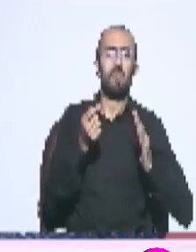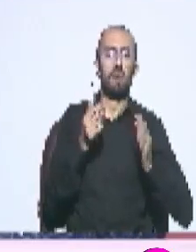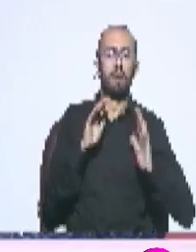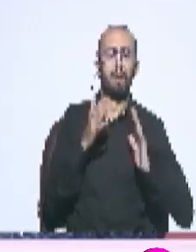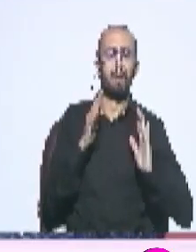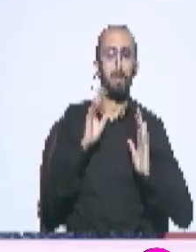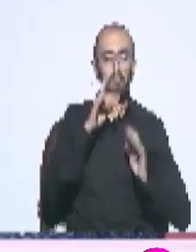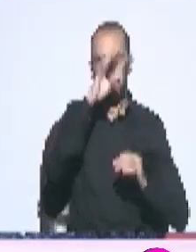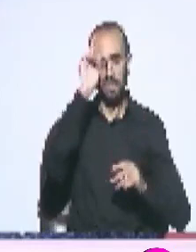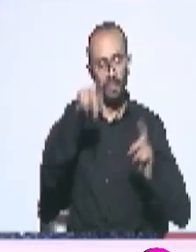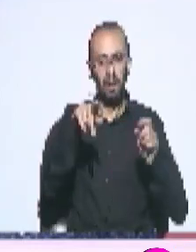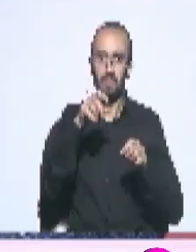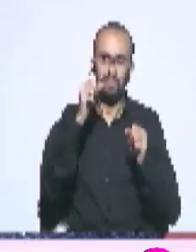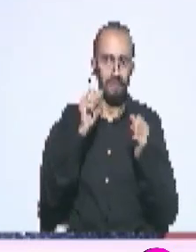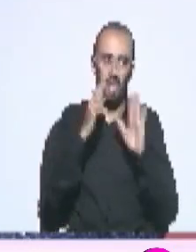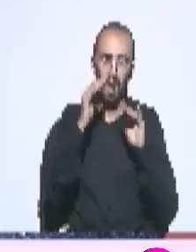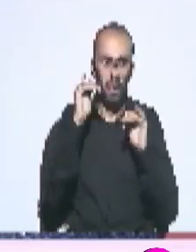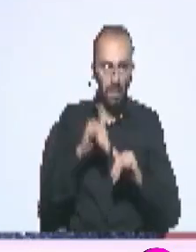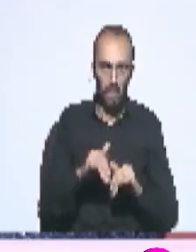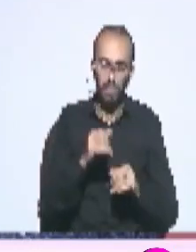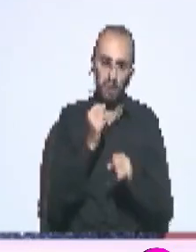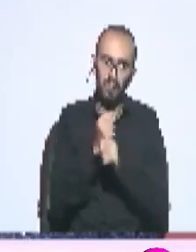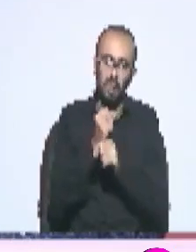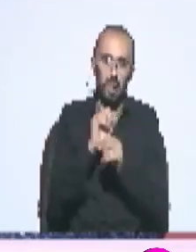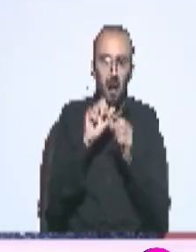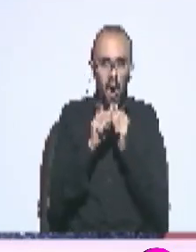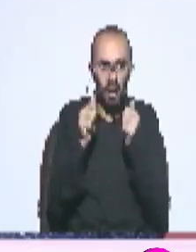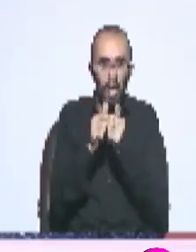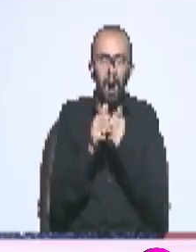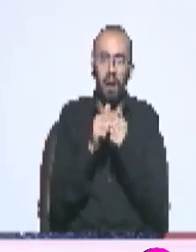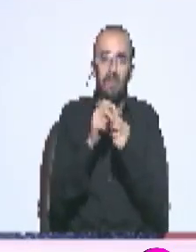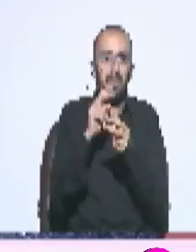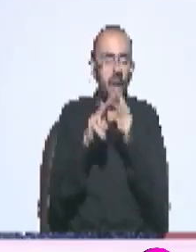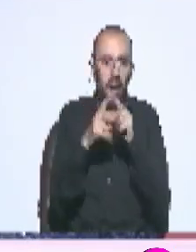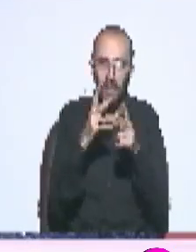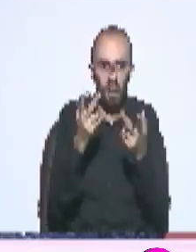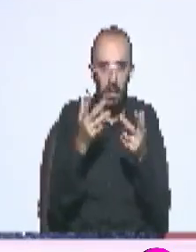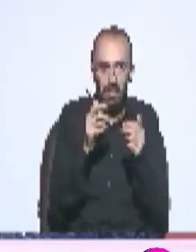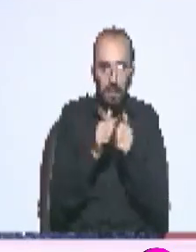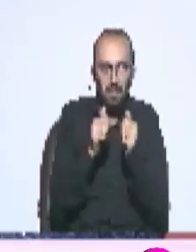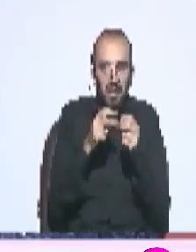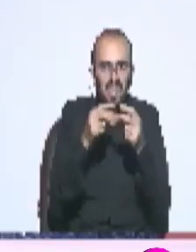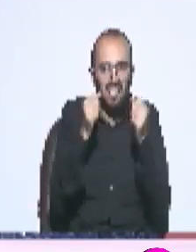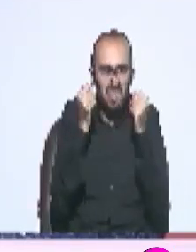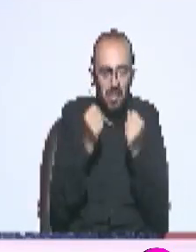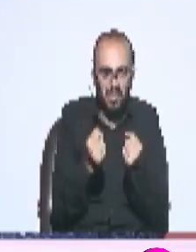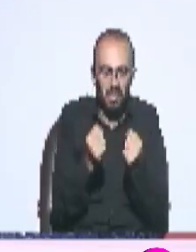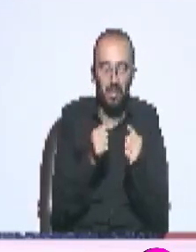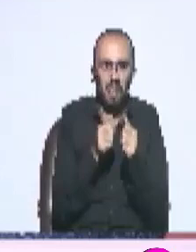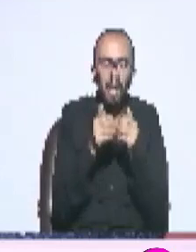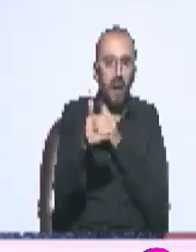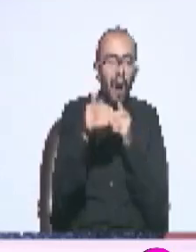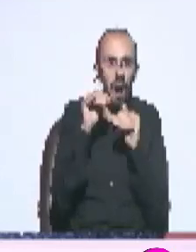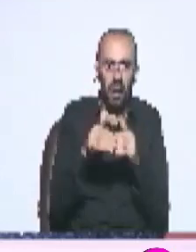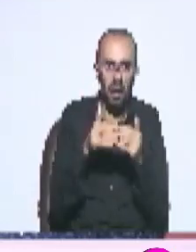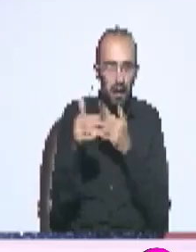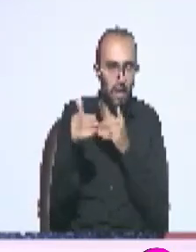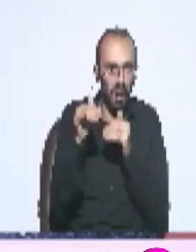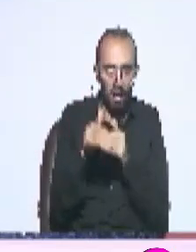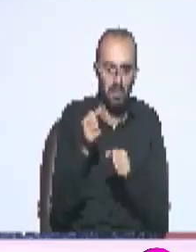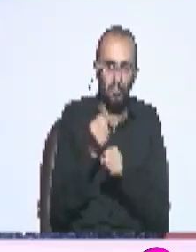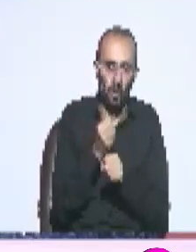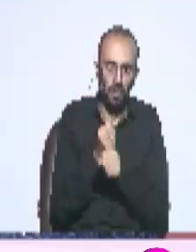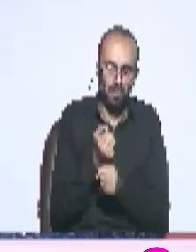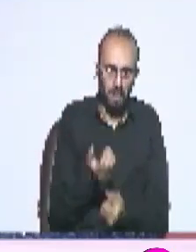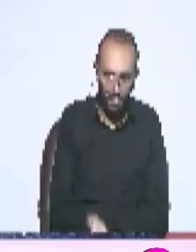مش تتجنبهم في ناس بتقابل ده مع الاهل وناس بتقابل ده مع الازواج وناس بتقابل دوت جوه الشغل مش هينفع ابقى بسيب شغلي